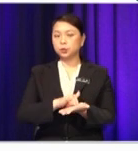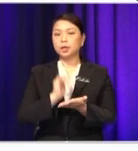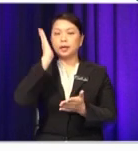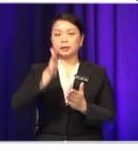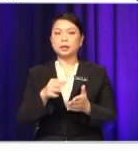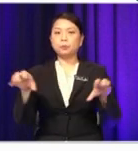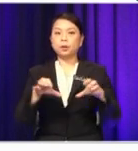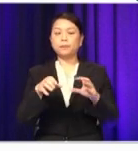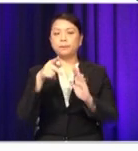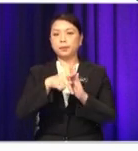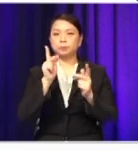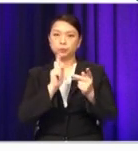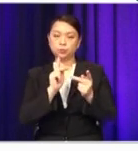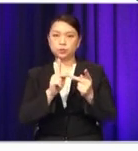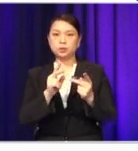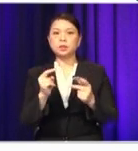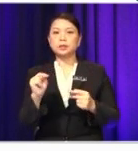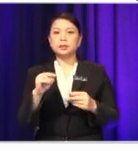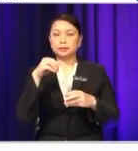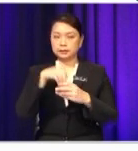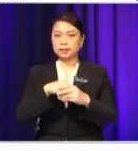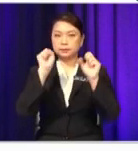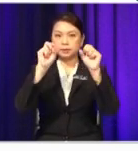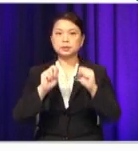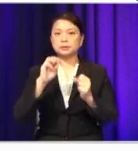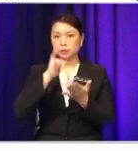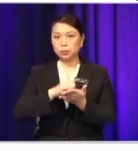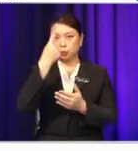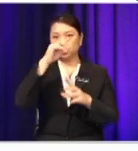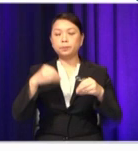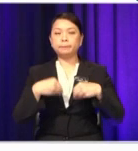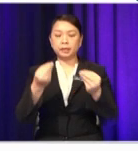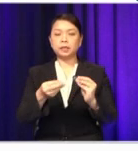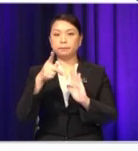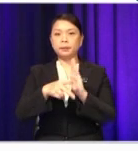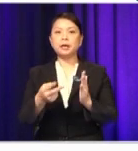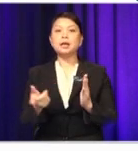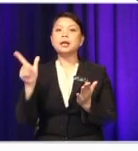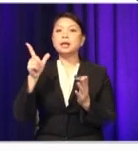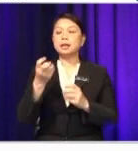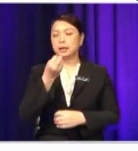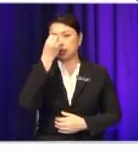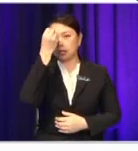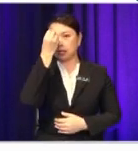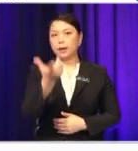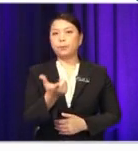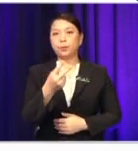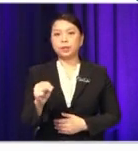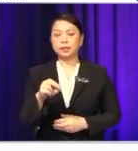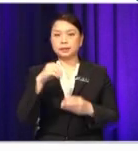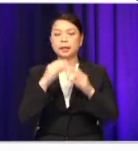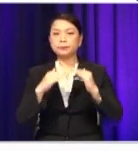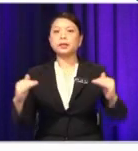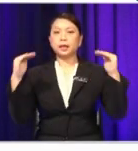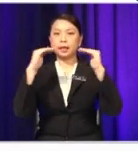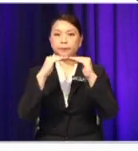membuat pembuasuaian dari segi negara dalam sistem itu untuk memberikan pelaporan dalam bentuk tahap penguasaan, bukan dalam bentuk markah sama